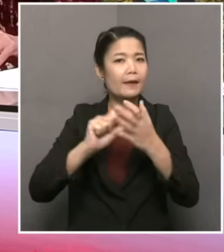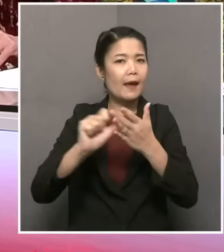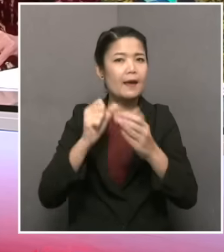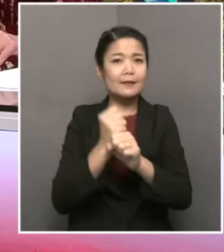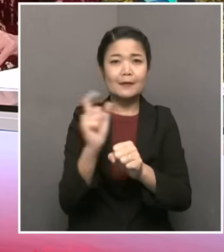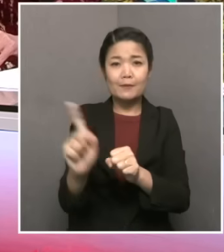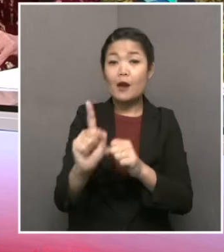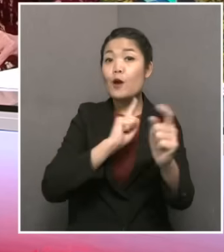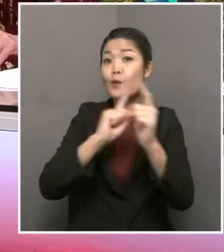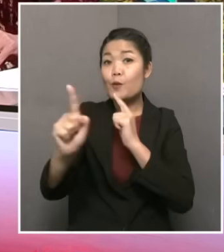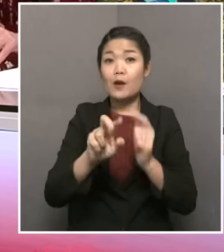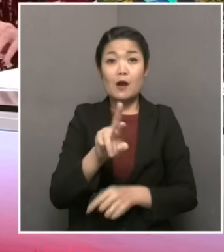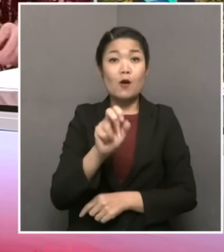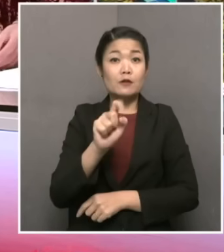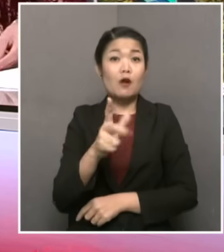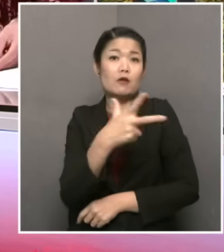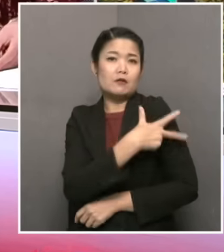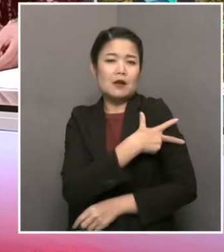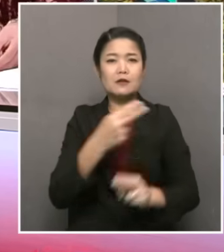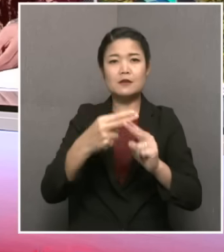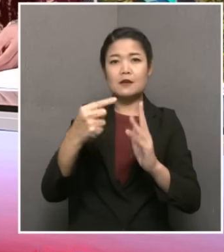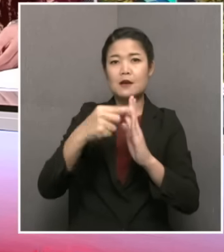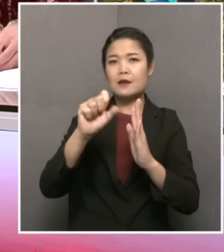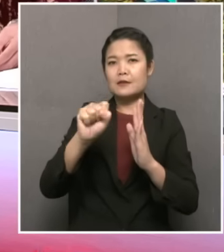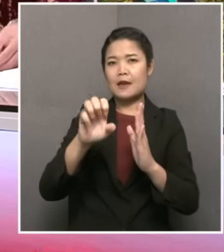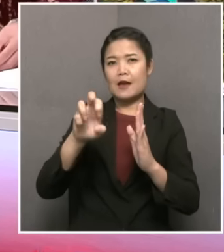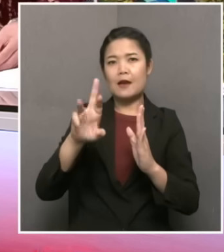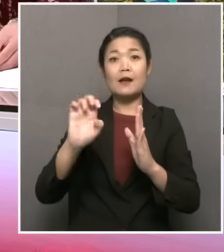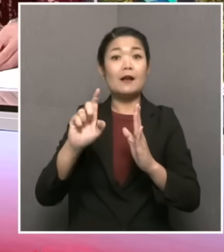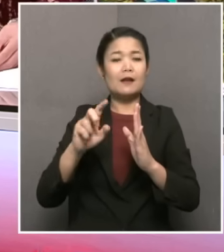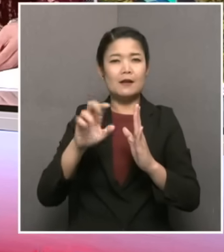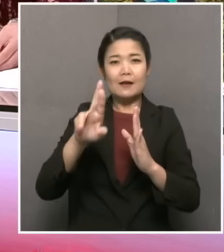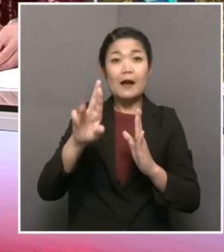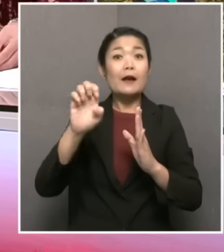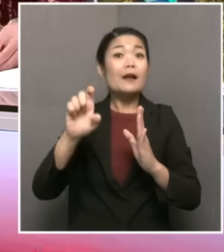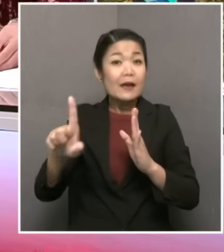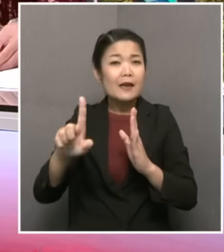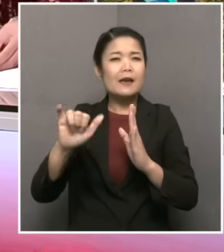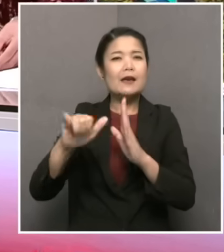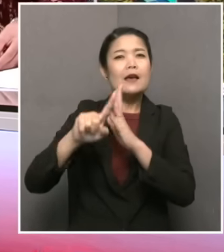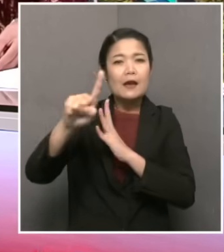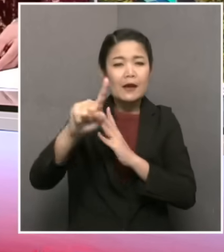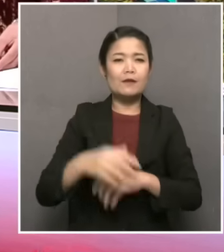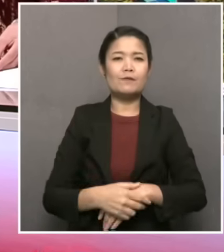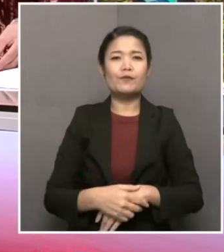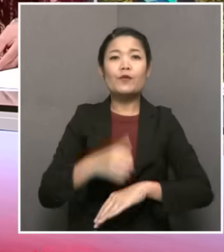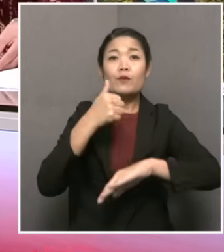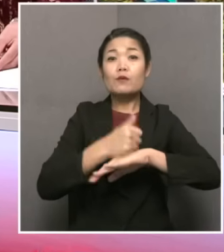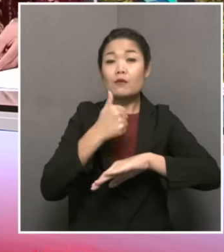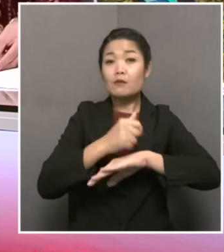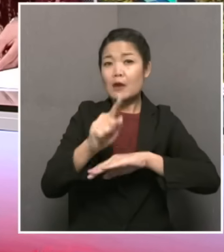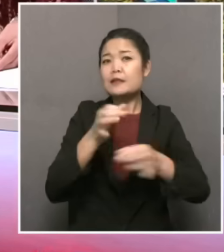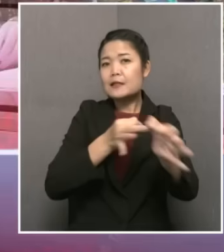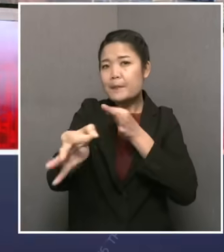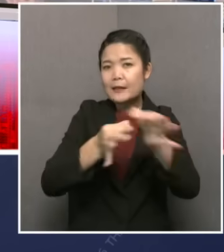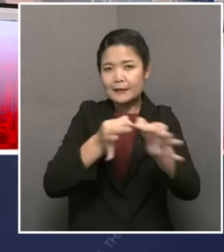ยกันค่ะกับรองศาสตราจารย์ดร.เสรีสุภราทิตย์ท่านเป็นที่ปรึกษาศูนย์วิจัยอนาคตศึกษา Future Tales Lab MQDC วันนี้อยู่